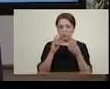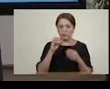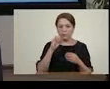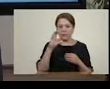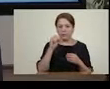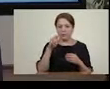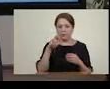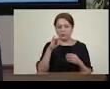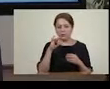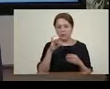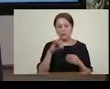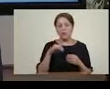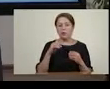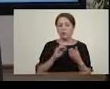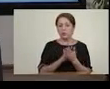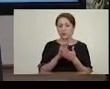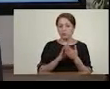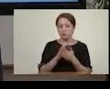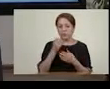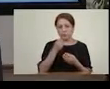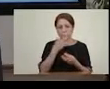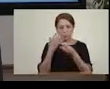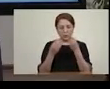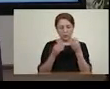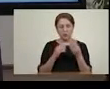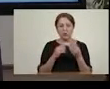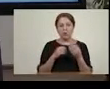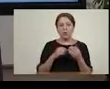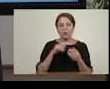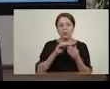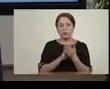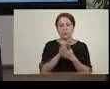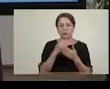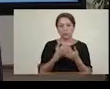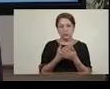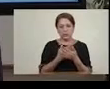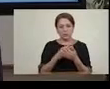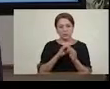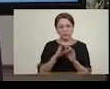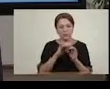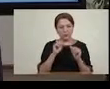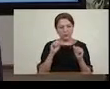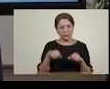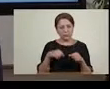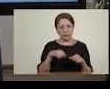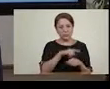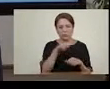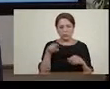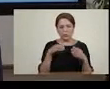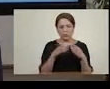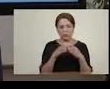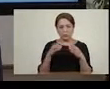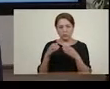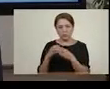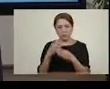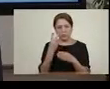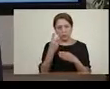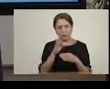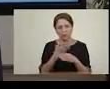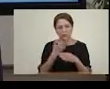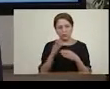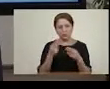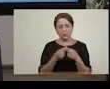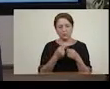biz gulli o'simliklarga misol qilamiz. Gulli o'simliklarni organlarini ikki turga bo'lib o'rganamiz.